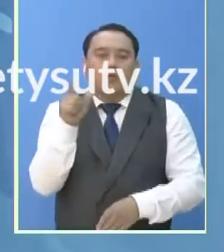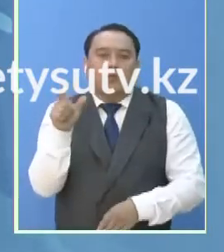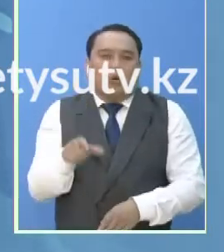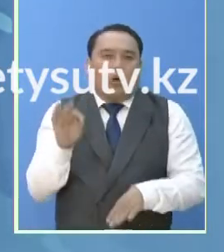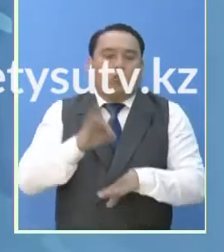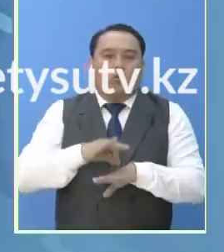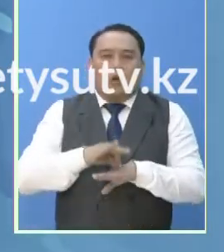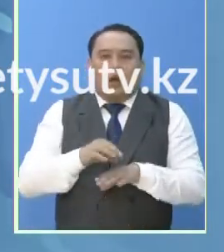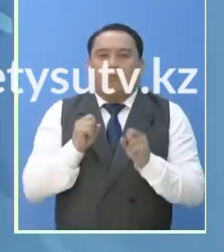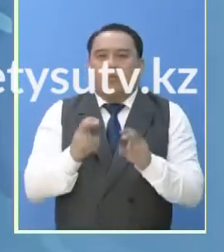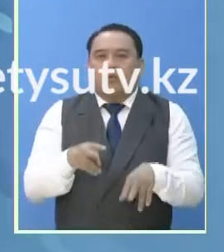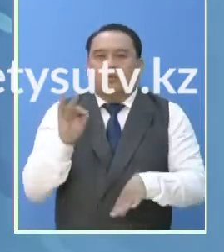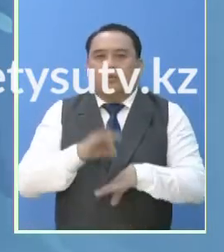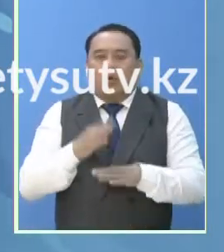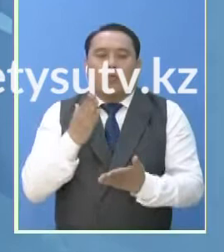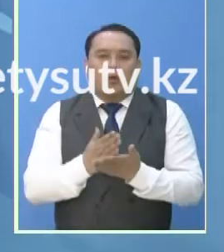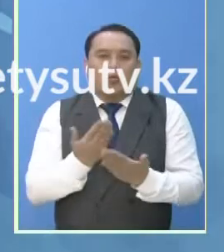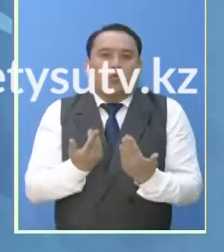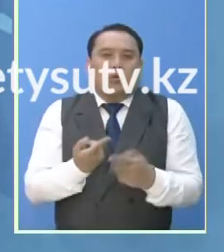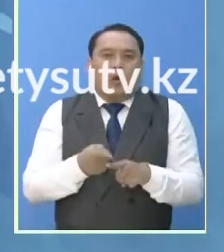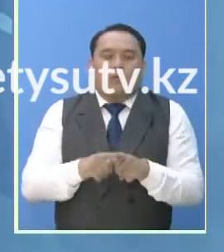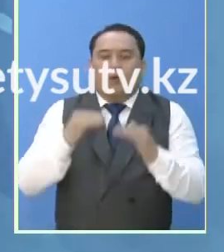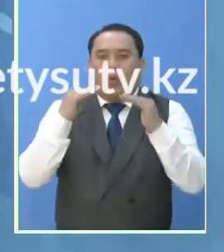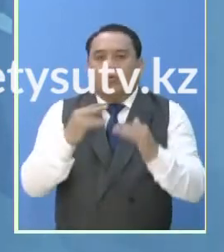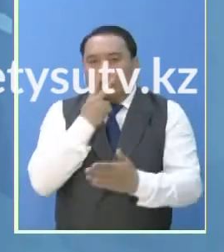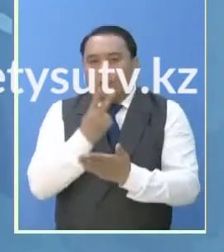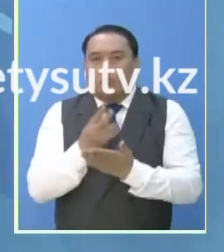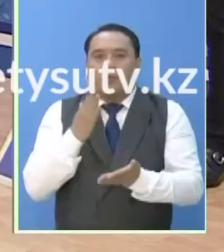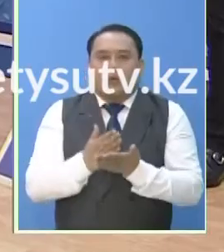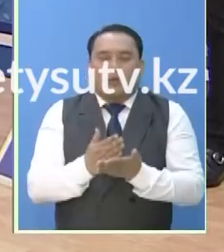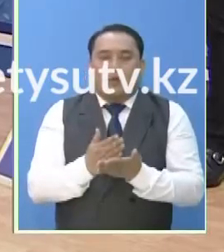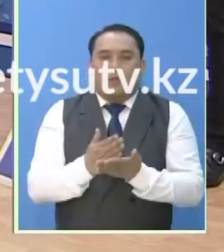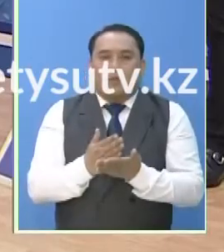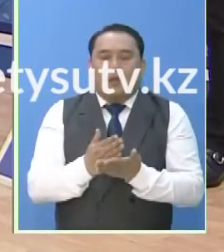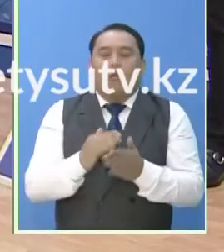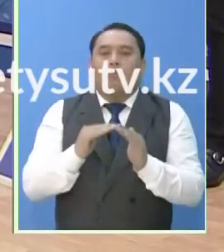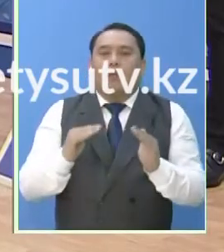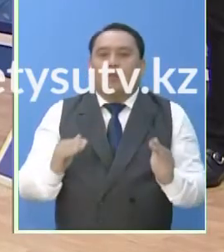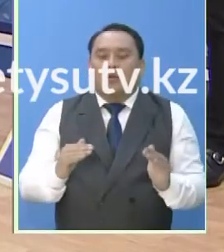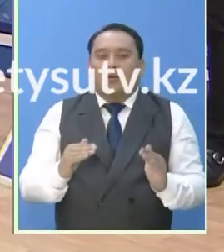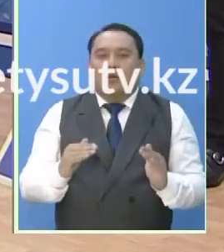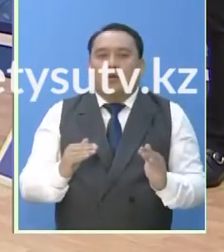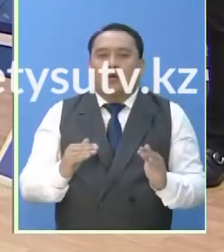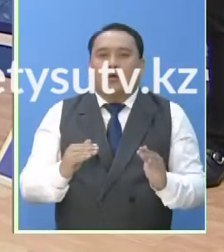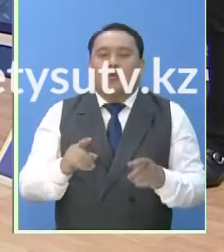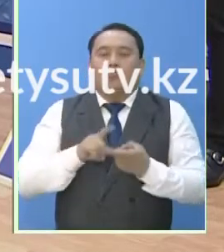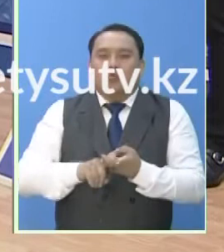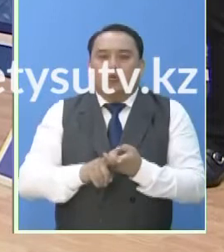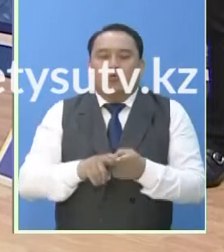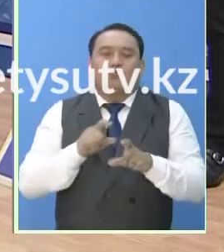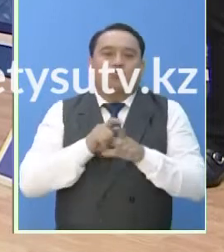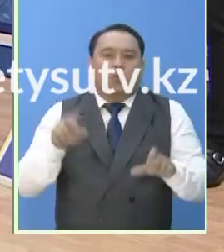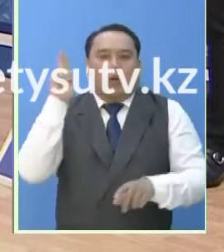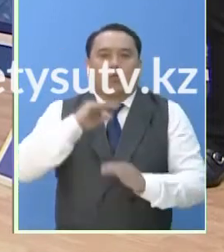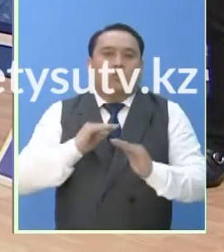бар адамдарға өте қауіпті дедік. Сол деңгейде көрсеткіш кішкене жоғары көрсетті. Кейіннен балалардың, мектеп жасындағы оқушылардың жұқтырғанын